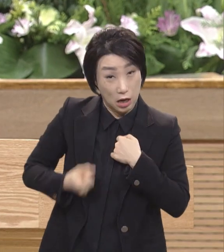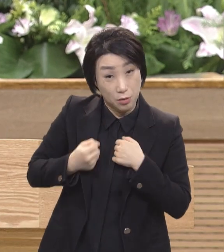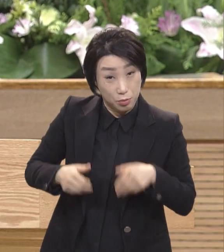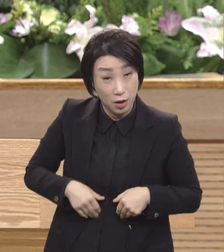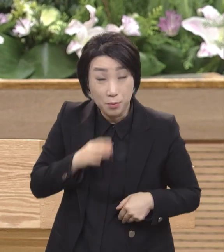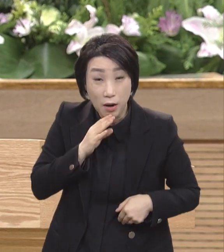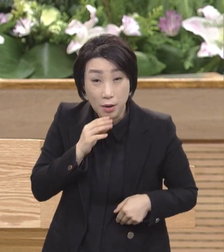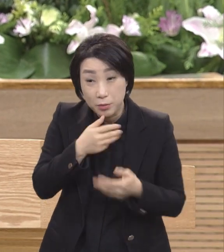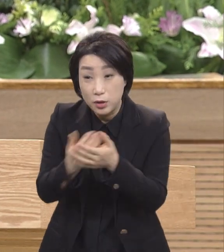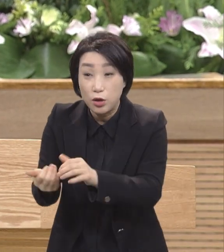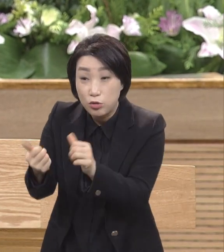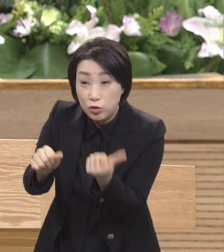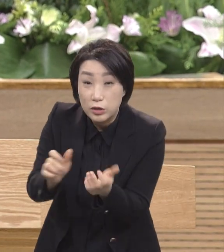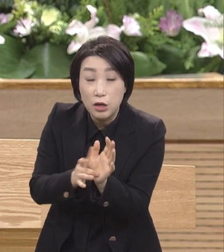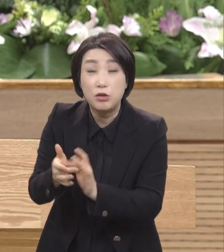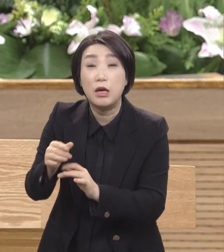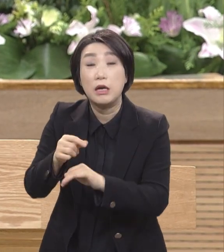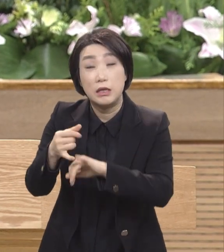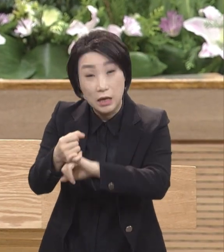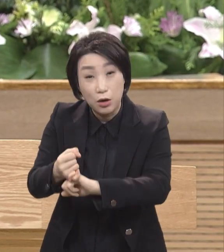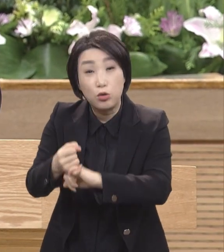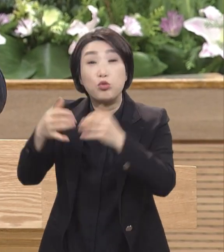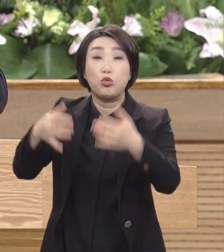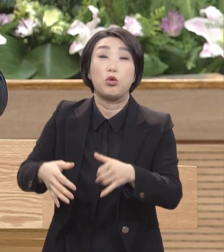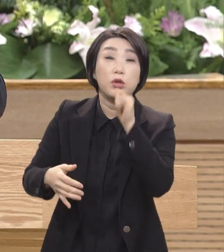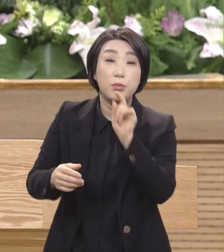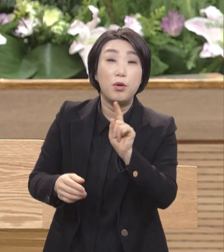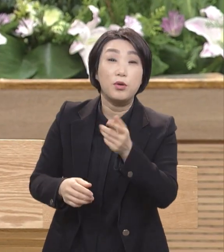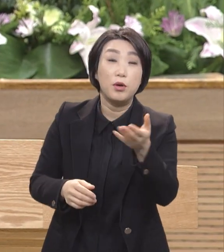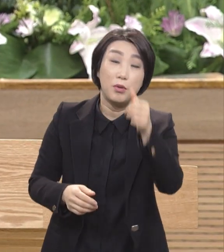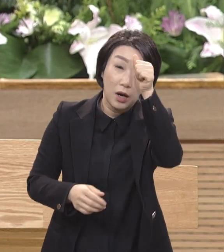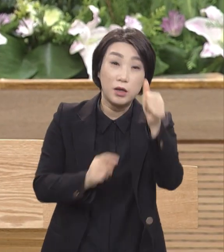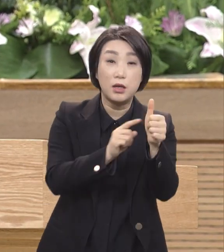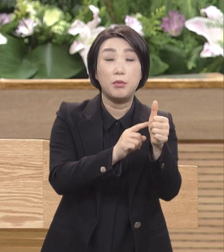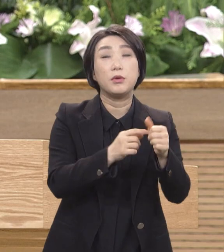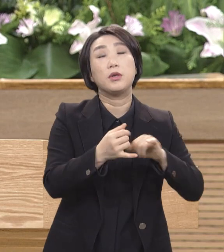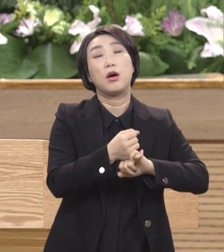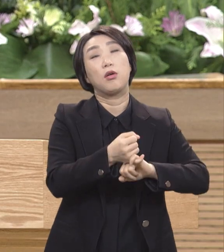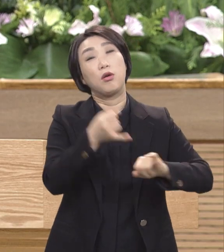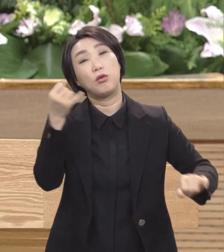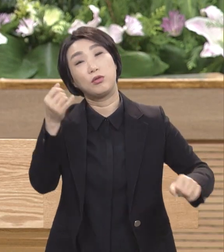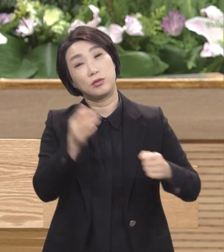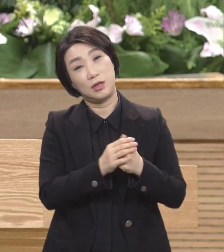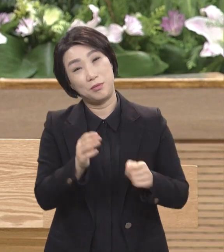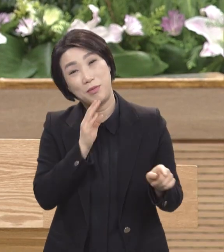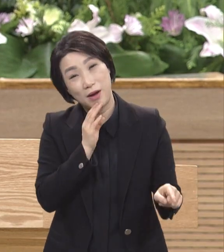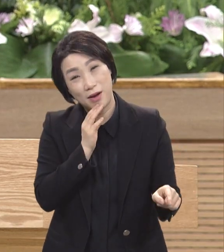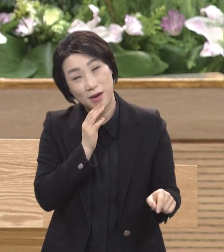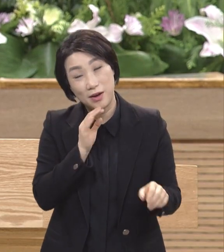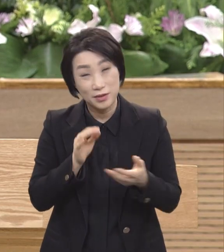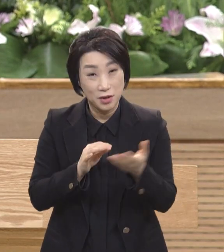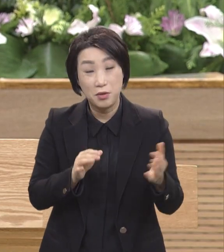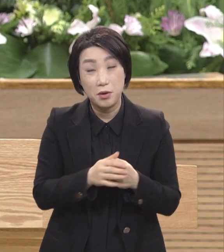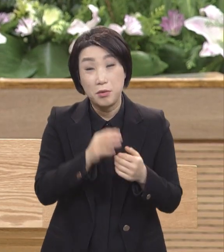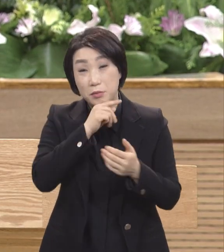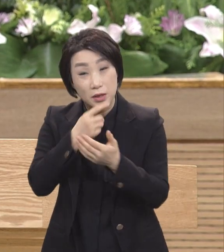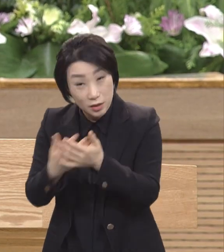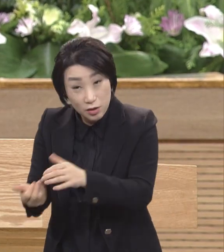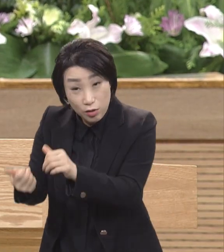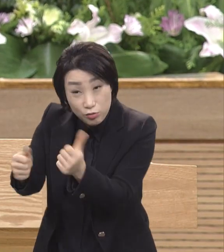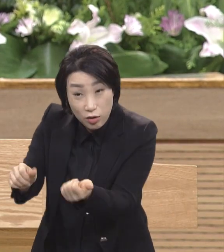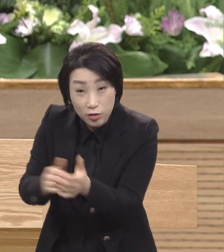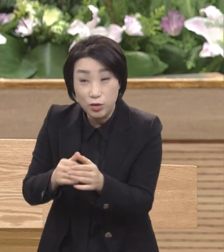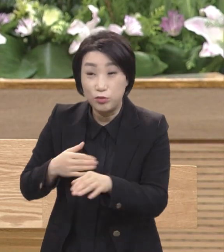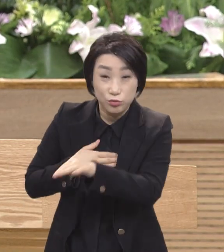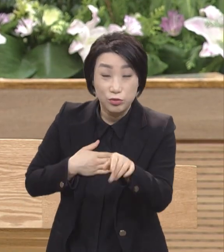피 흘린 약속이 뭐, 피 흘린 조건이 뭐죠? 아담이 약속을 지키지 않았기에 피 흘렸으니 이제